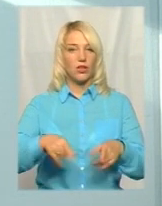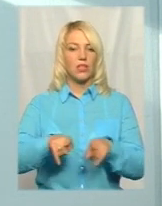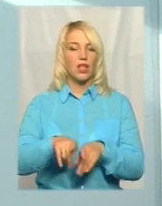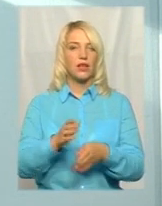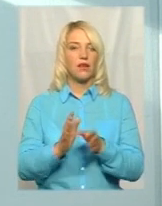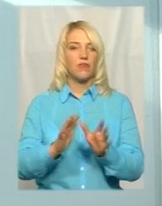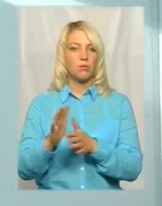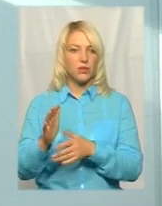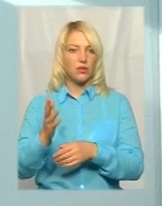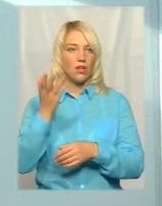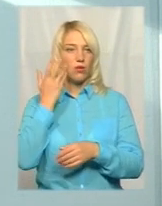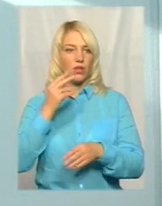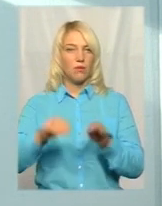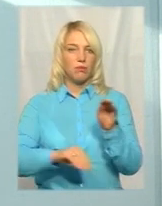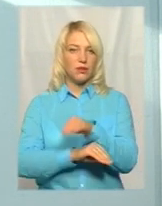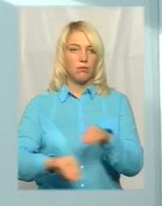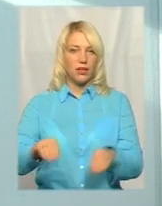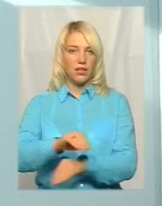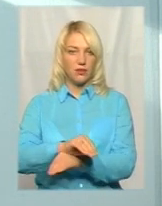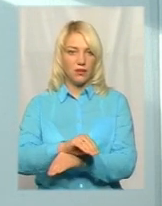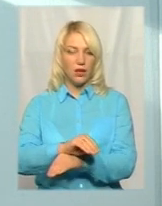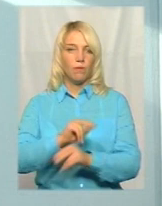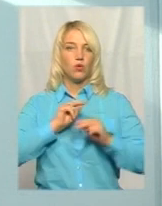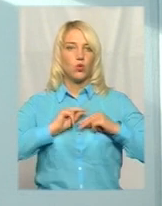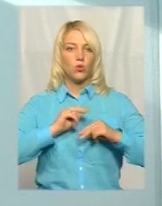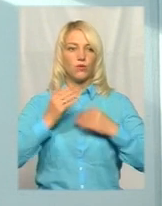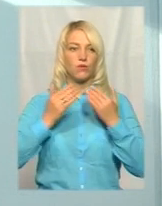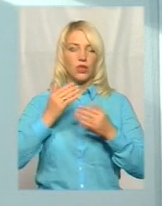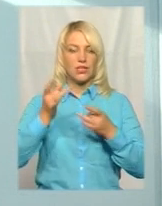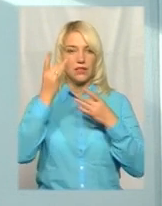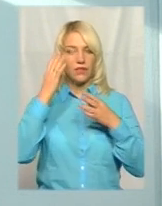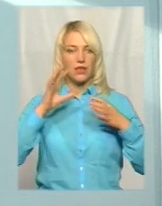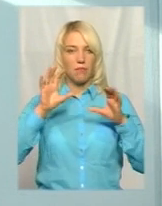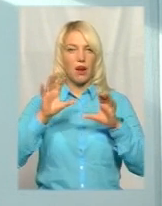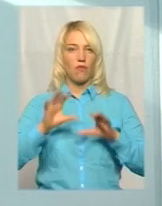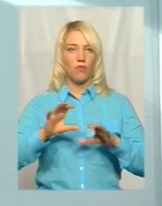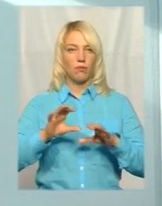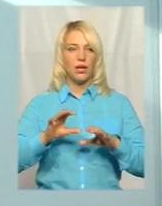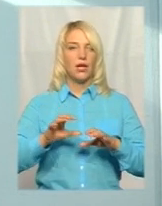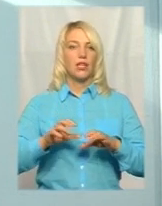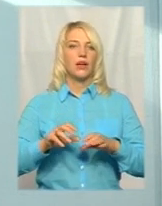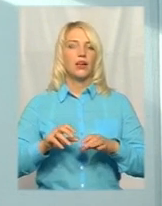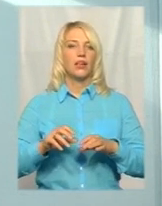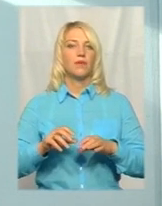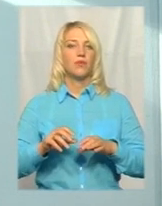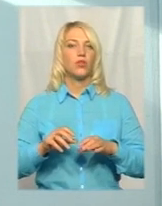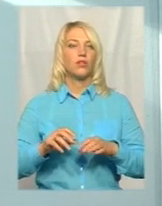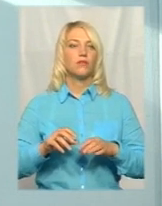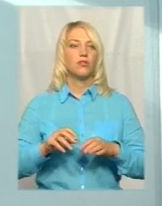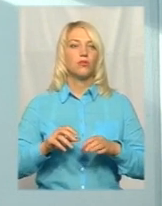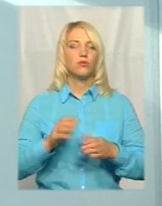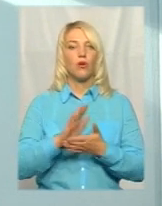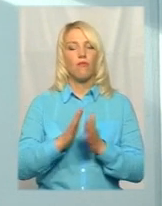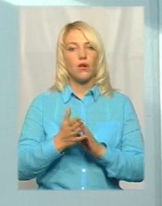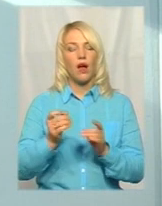випадки саме підміни трудових відносин цивільно-правовими договорами і так далі. Взагалом,